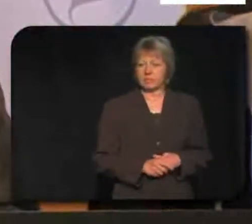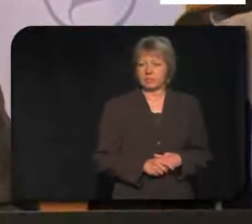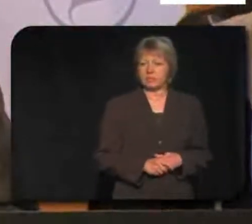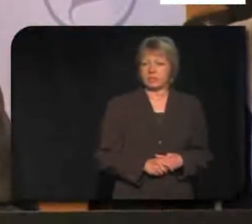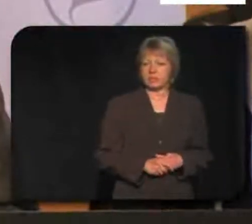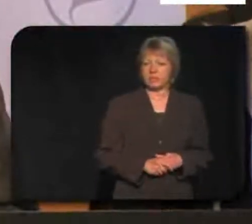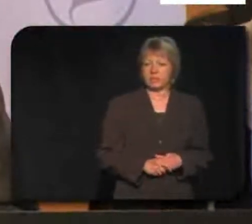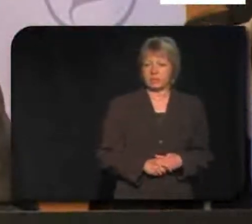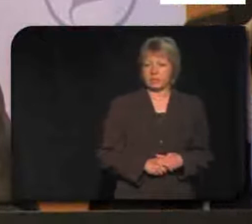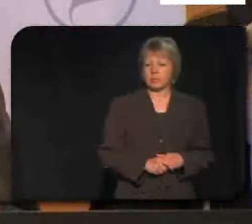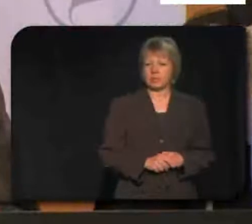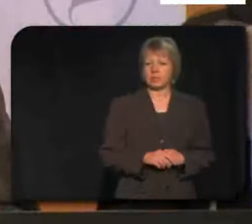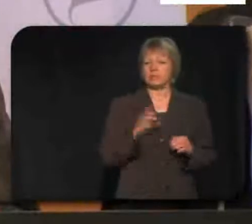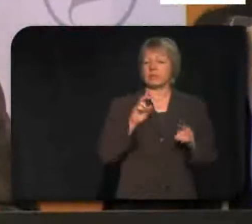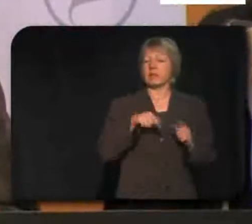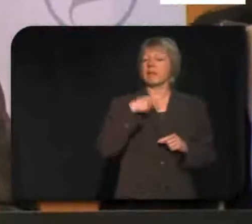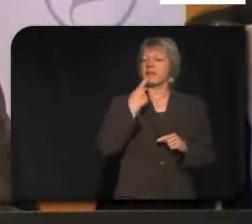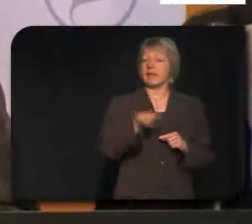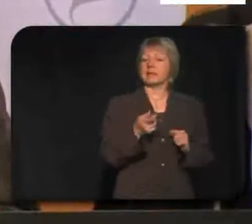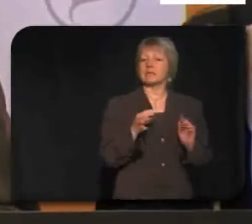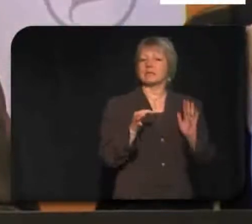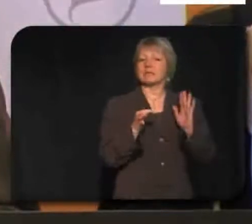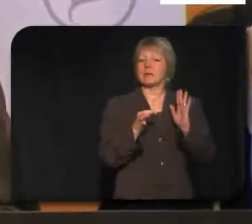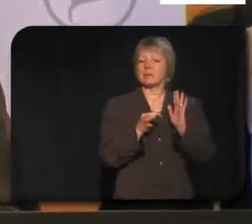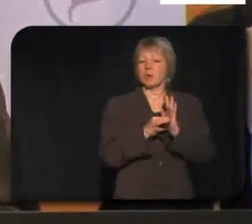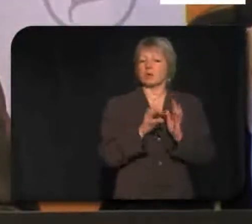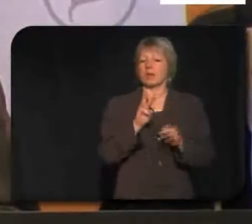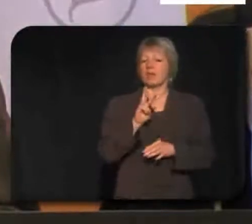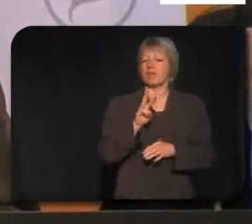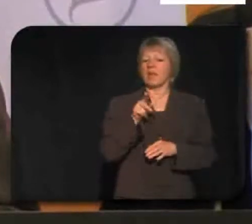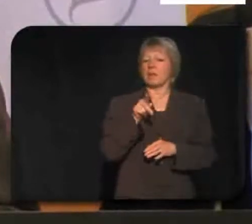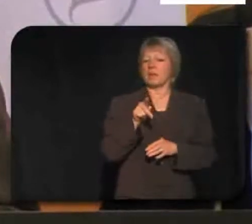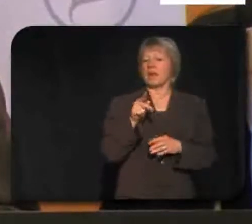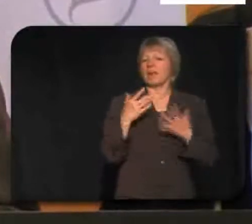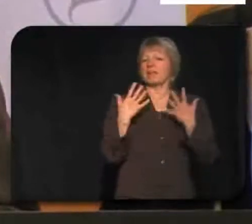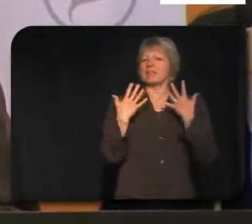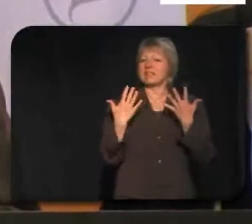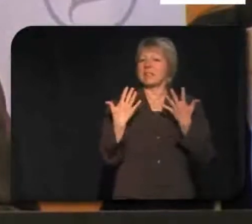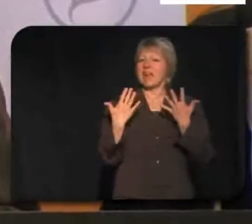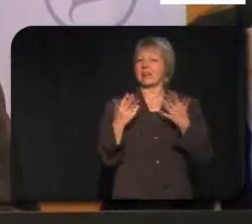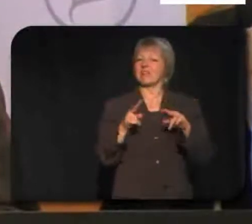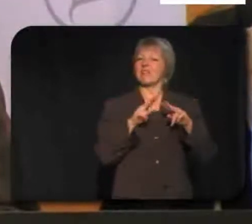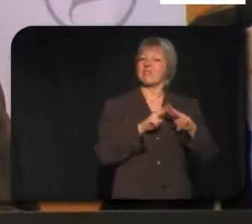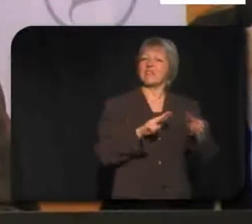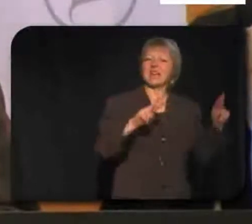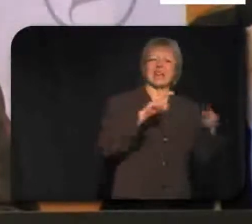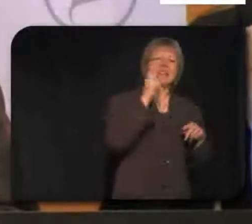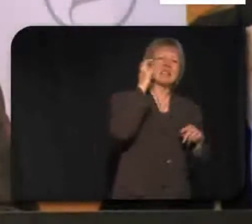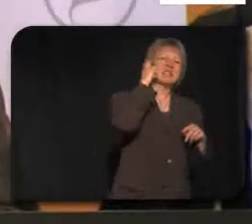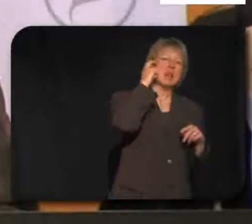als nächstes bitte ich die Antragsteller von WP 10 friedenslogik statt sicherheits-